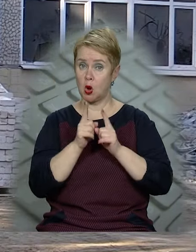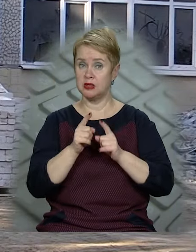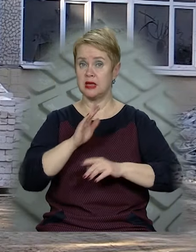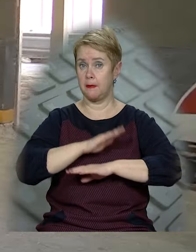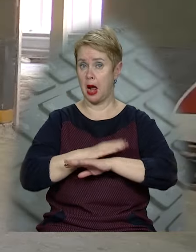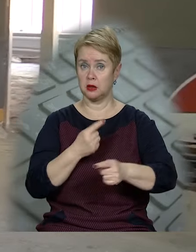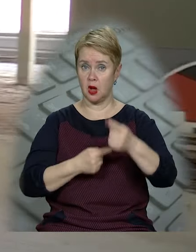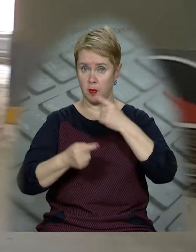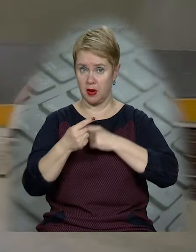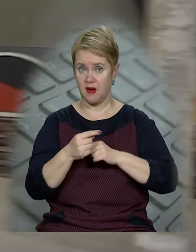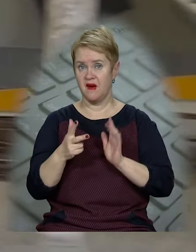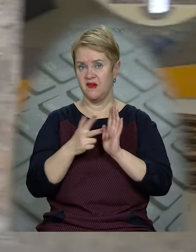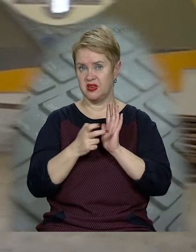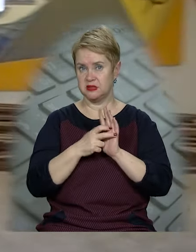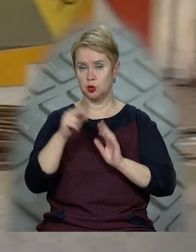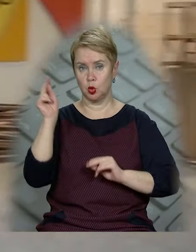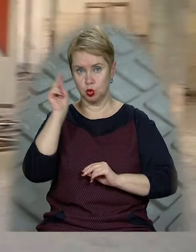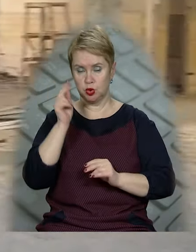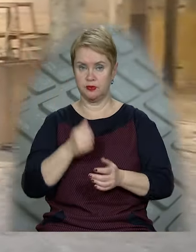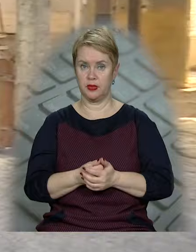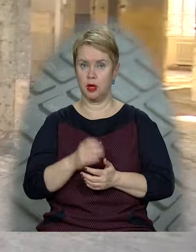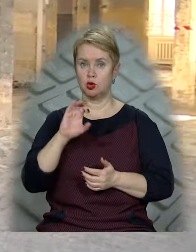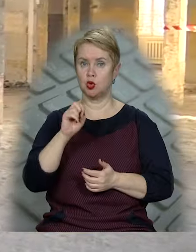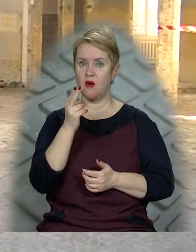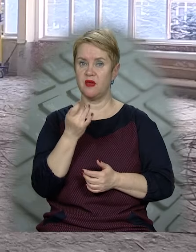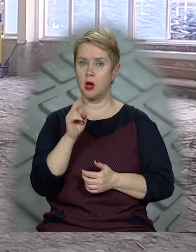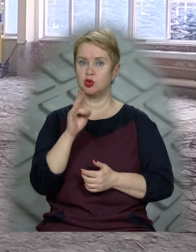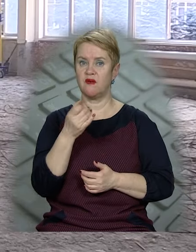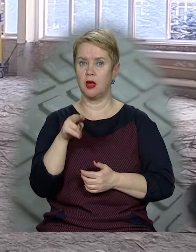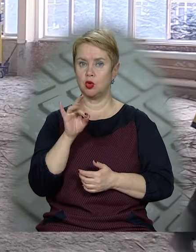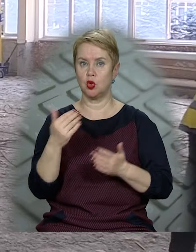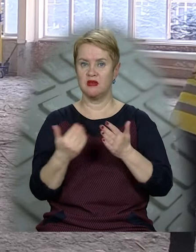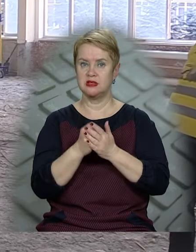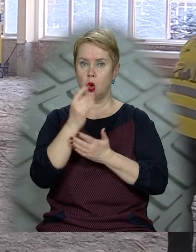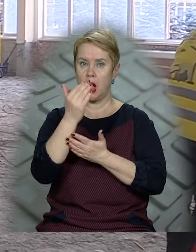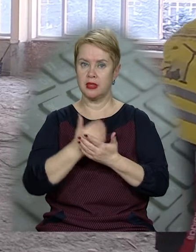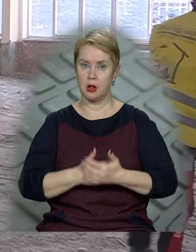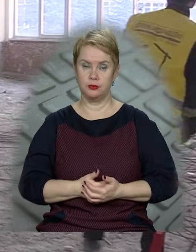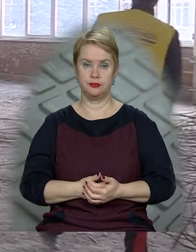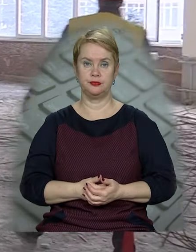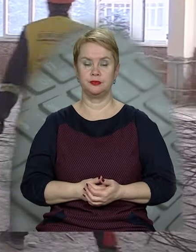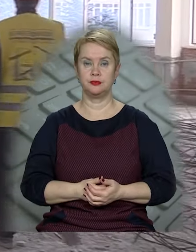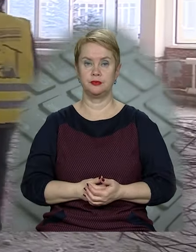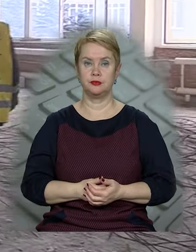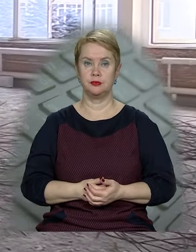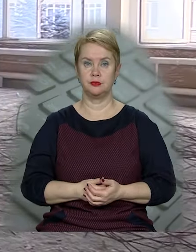парти повернуться понад 800 учнів. Софія Куценко, Дмитро В'ятров, новини 11 каналу.